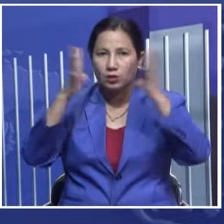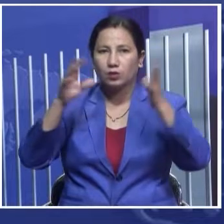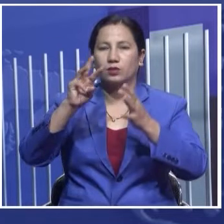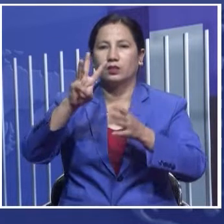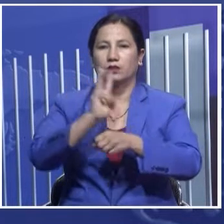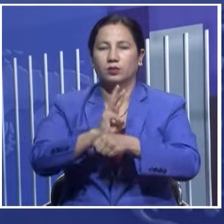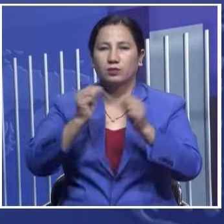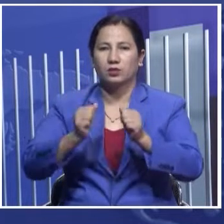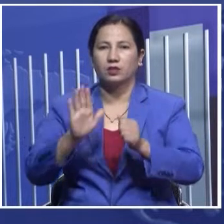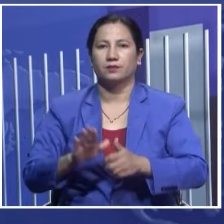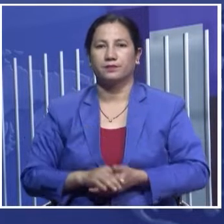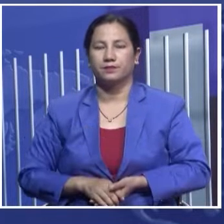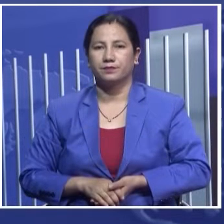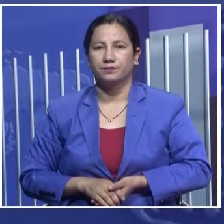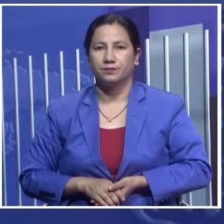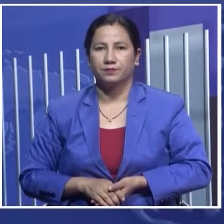जेठ 15 गते दिउँसो 3 बजे बस्नेछ।